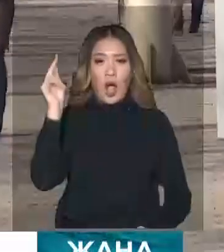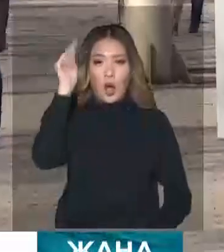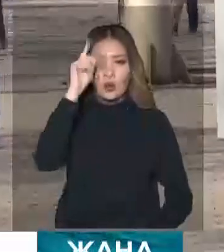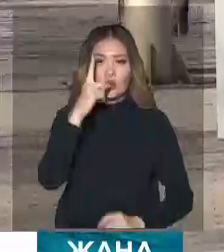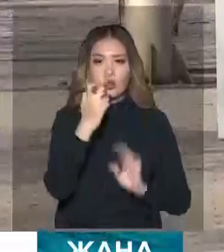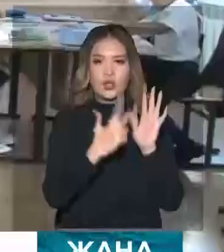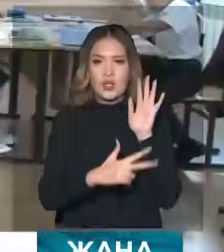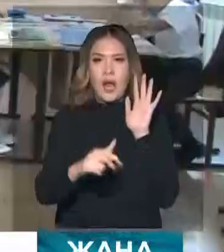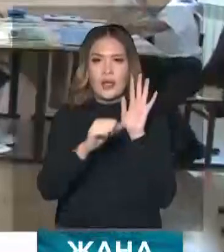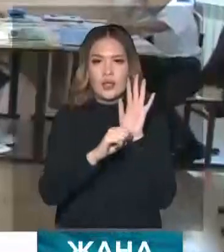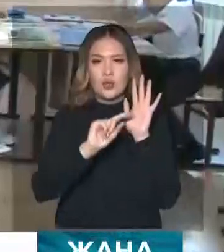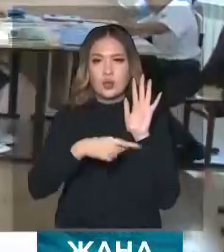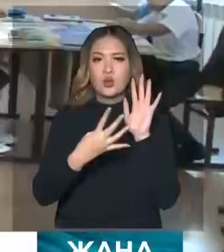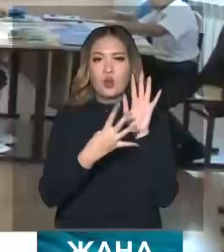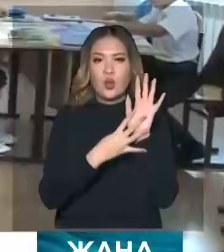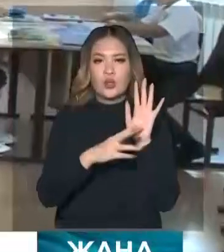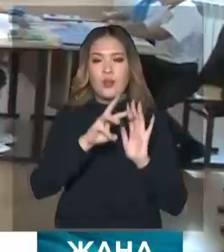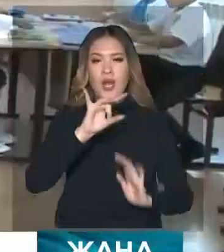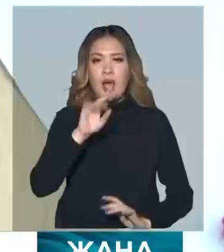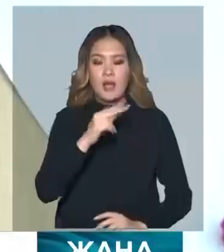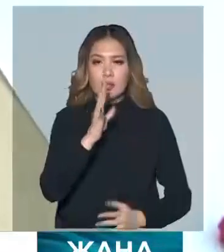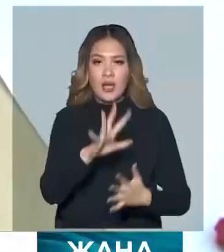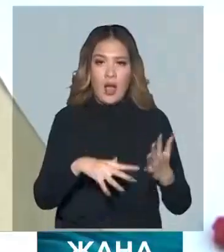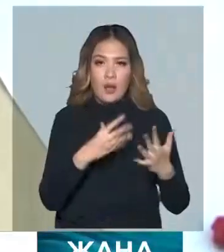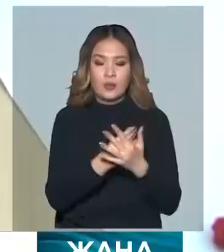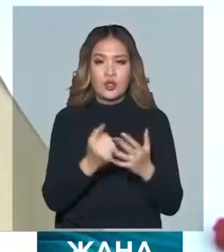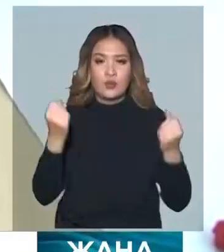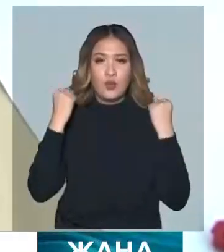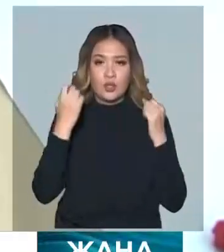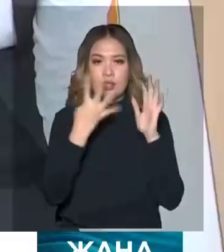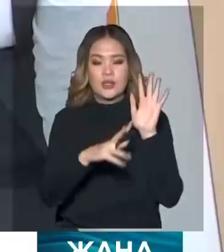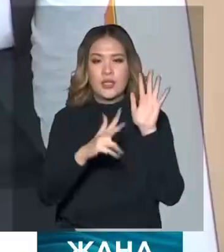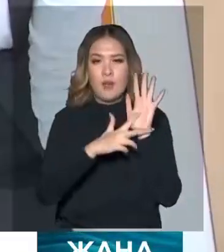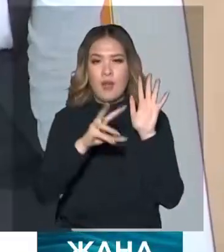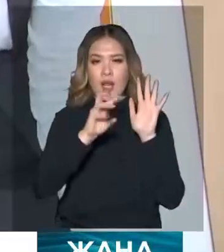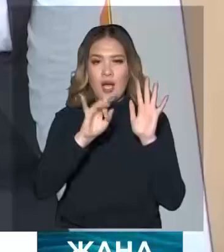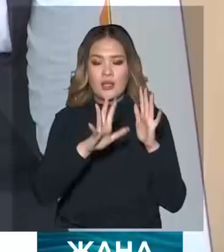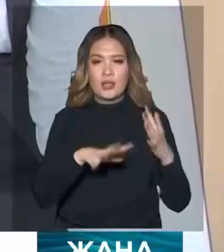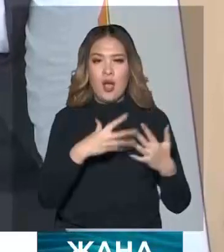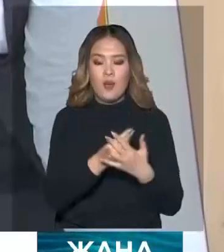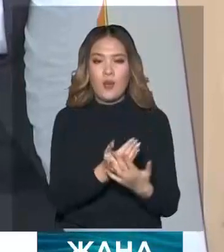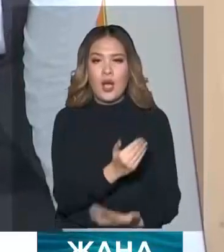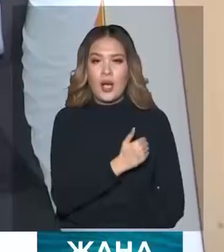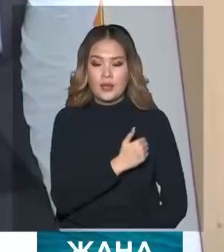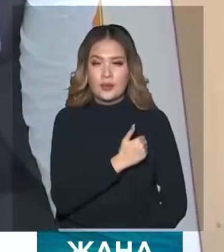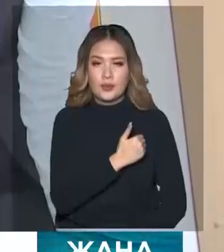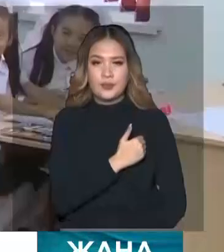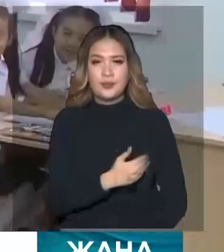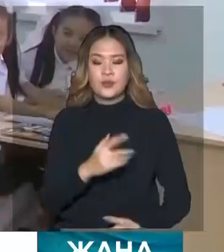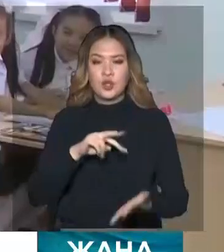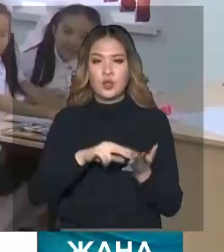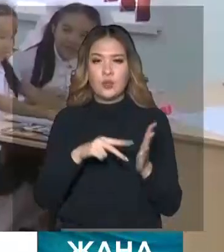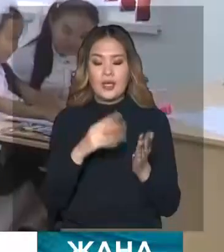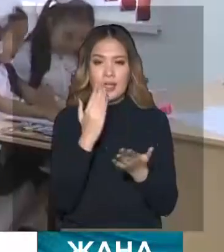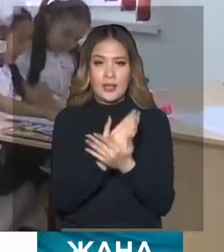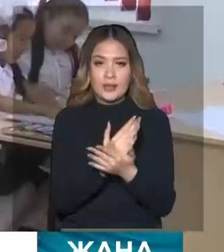саласына 186,9 миллиардтан астам және спортқа 48 миллиардтан астам қаражат бөліну